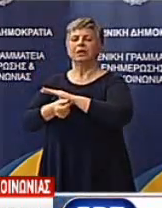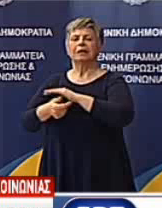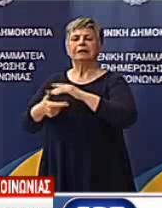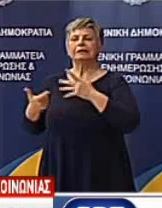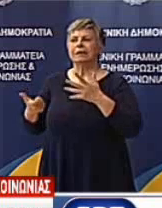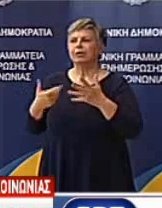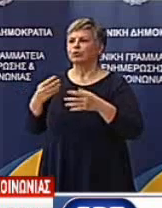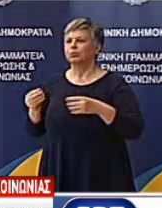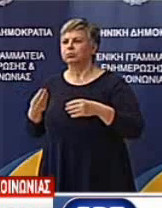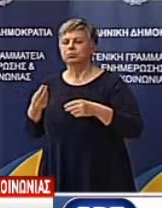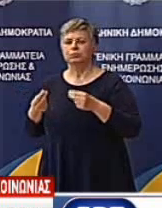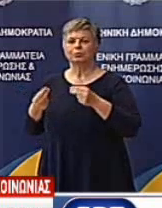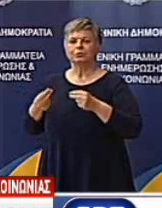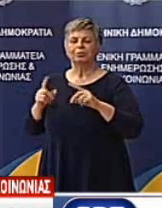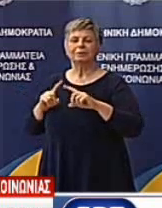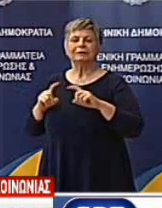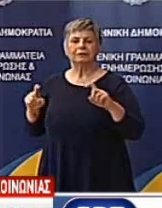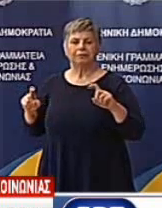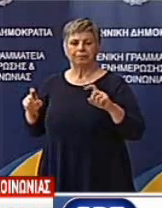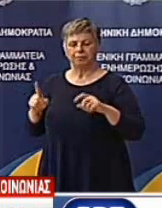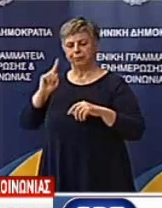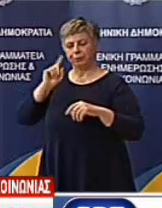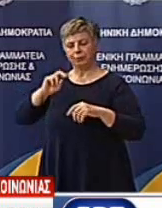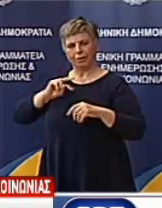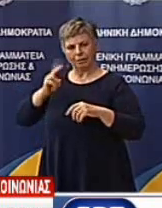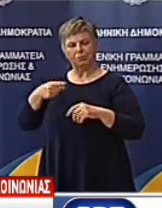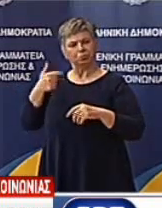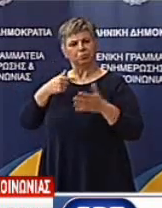της εφημερίδας σας σήμερα. Πραγματικά είναι εντυπωσιακό.